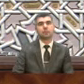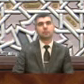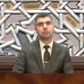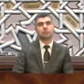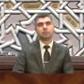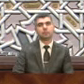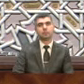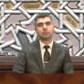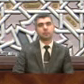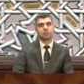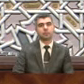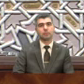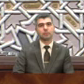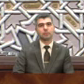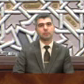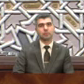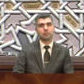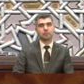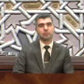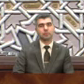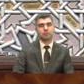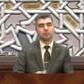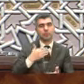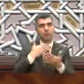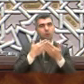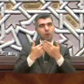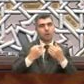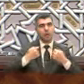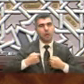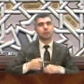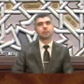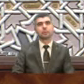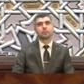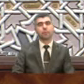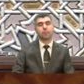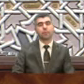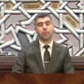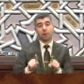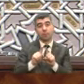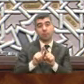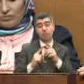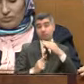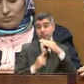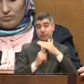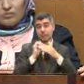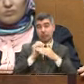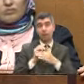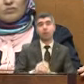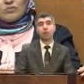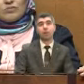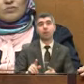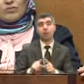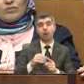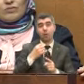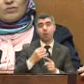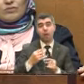السيد النائب المحترم. شكرا السيد الرئيس. هو هذا الإحاطة، اولا بغينا نحتفلوا بهذا